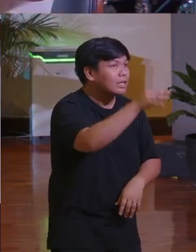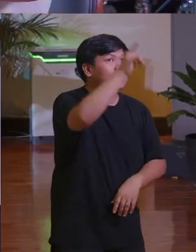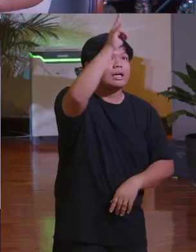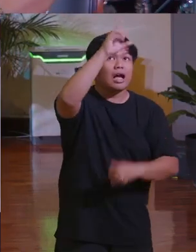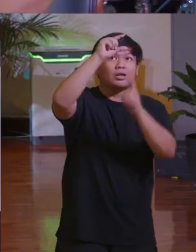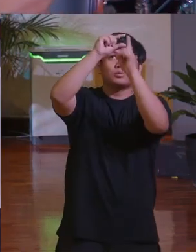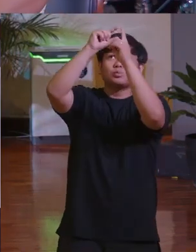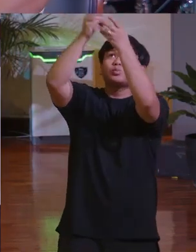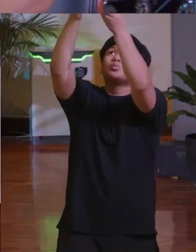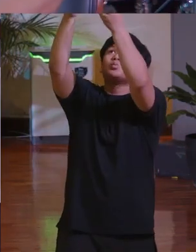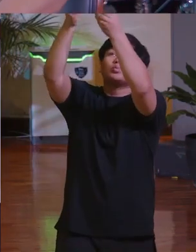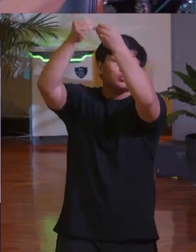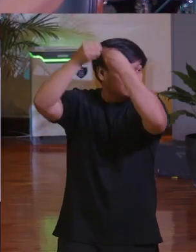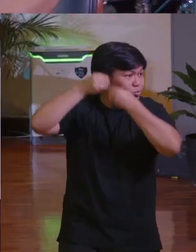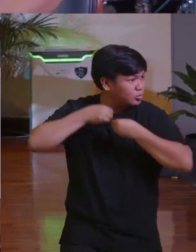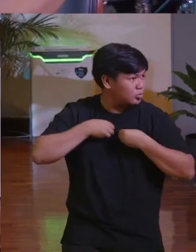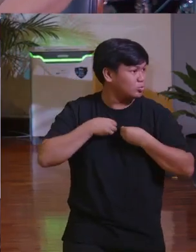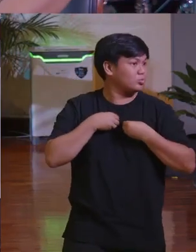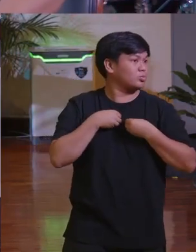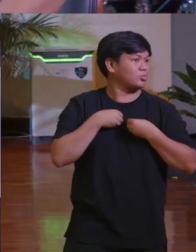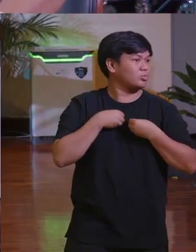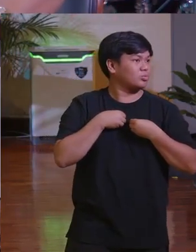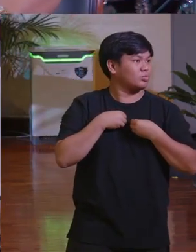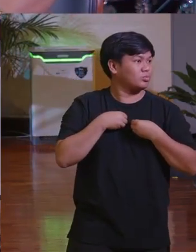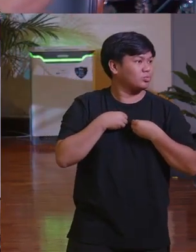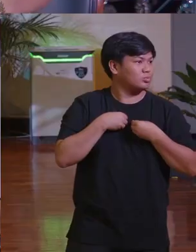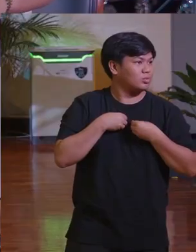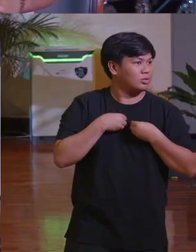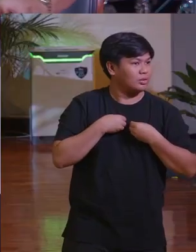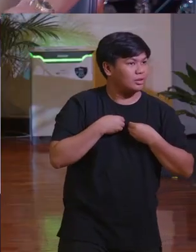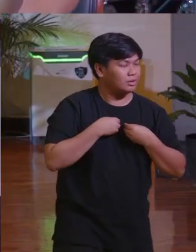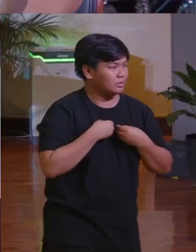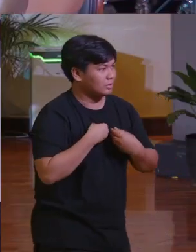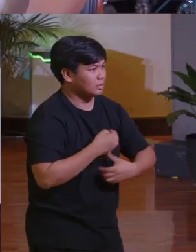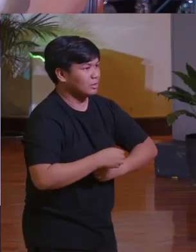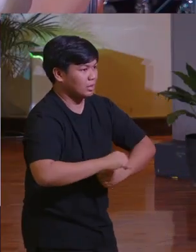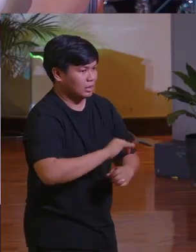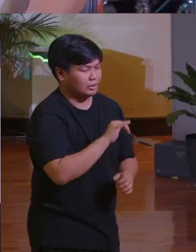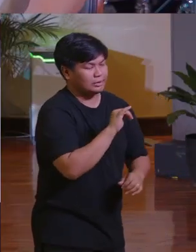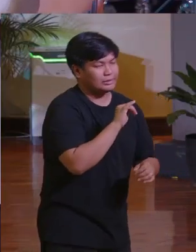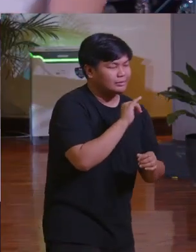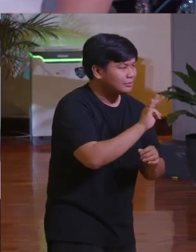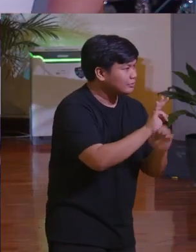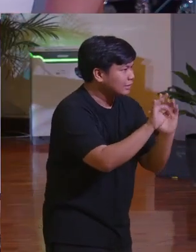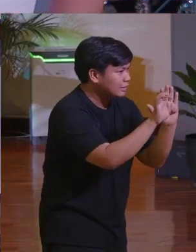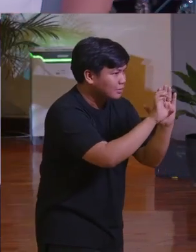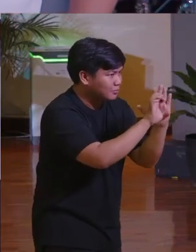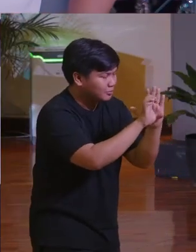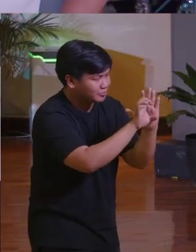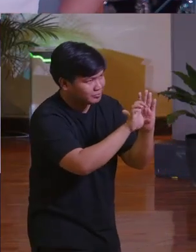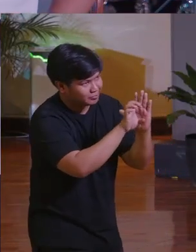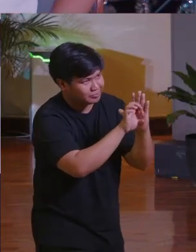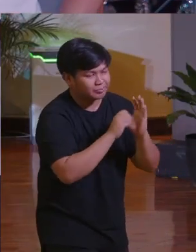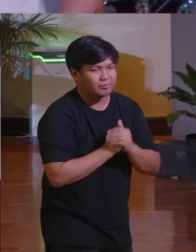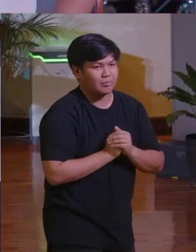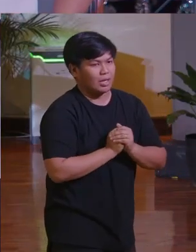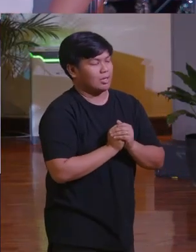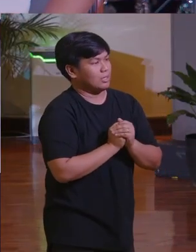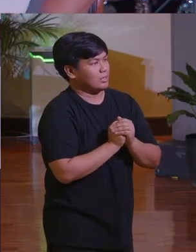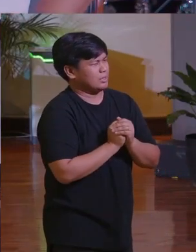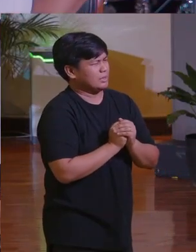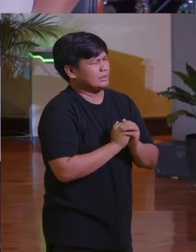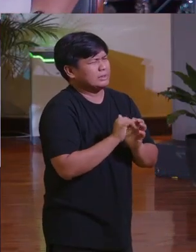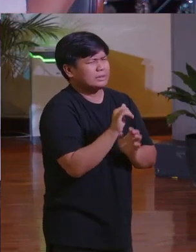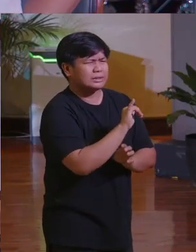son of Amittai. No? So kung gagawin po nating